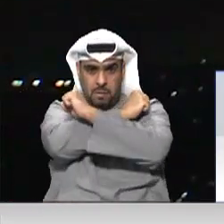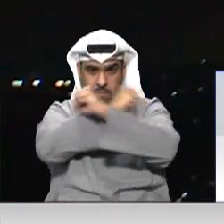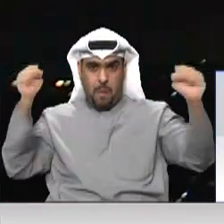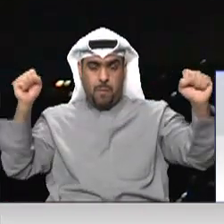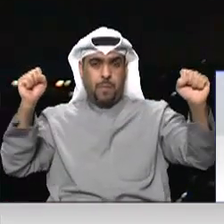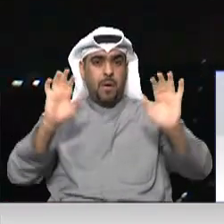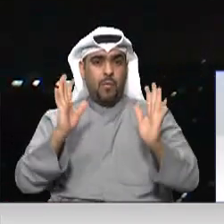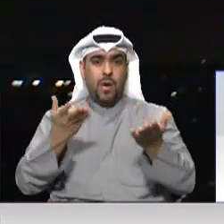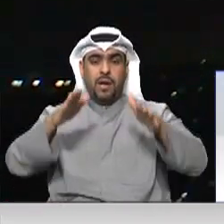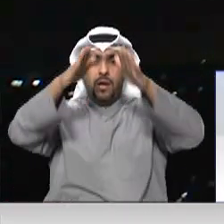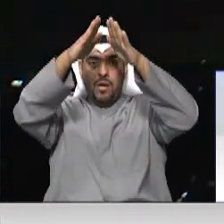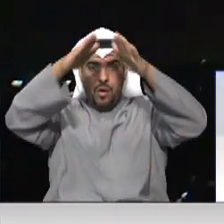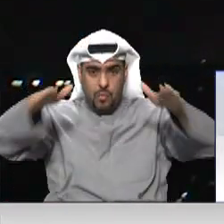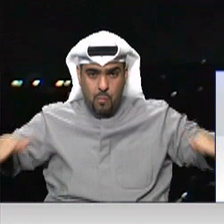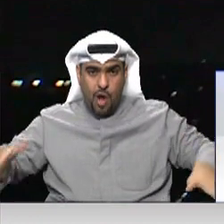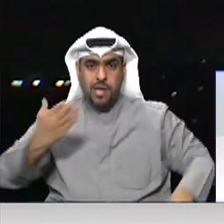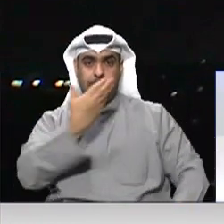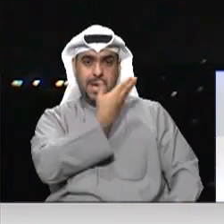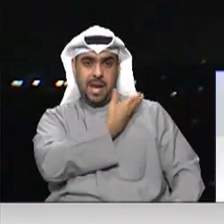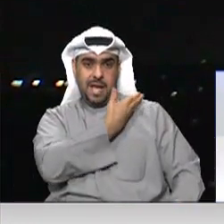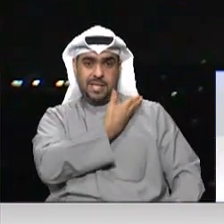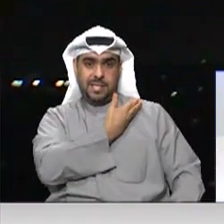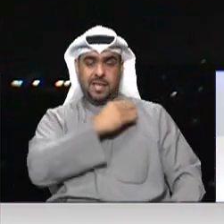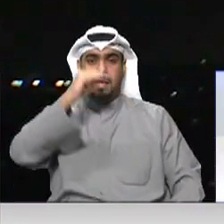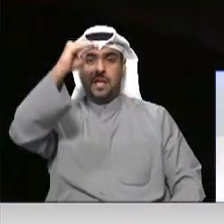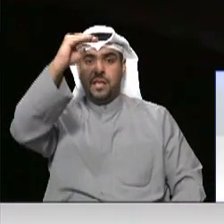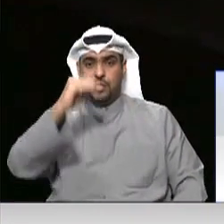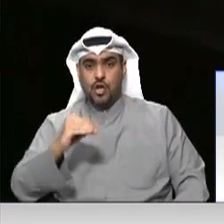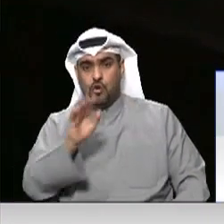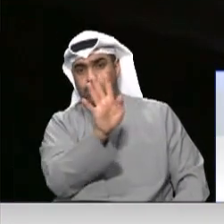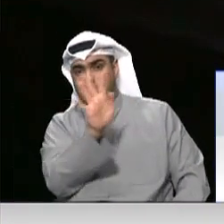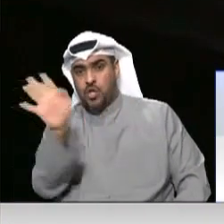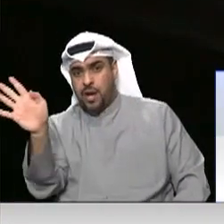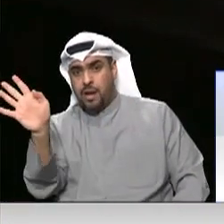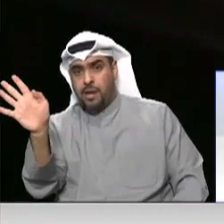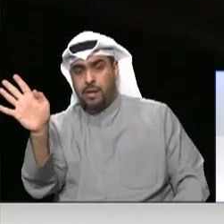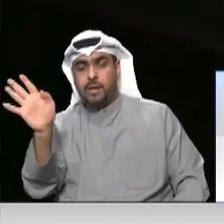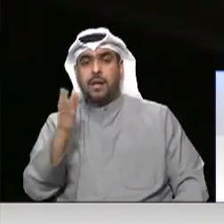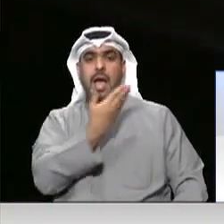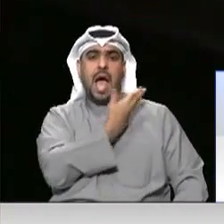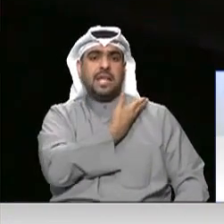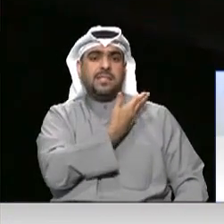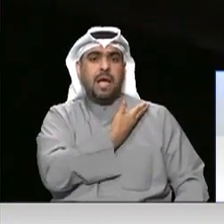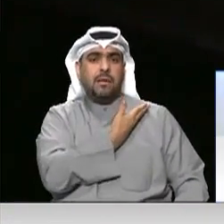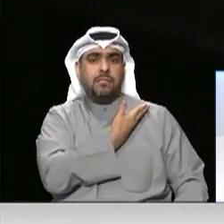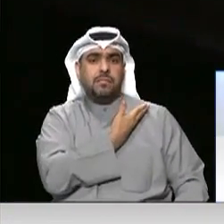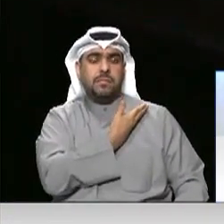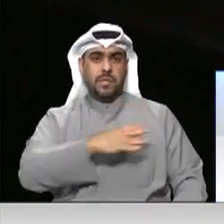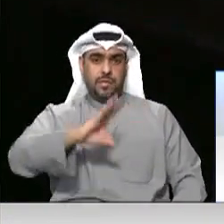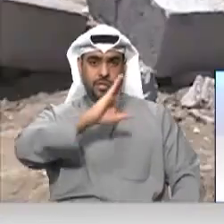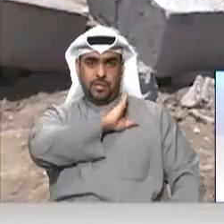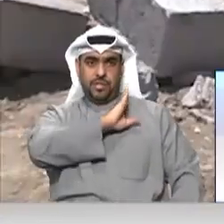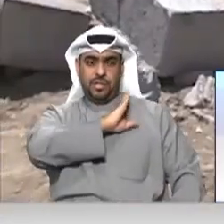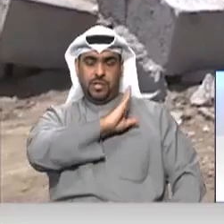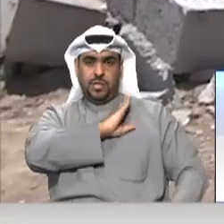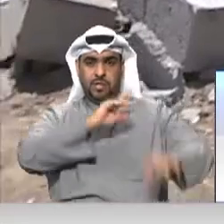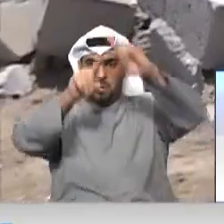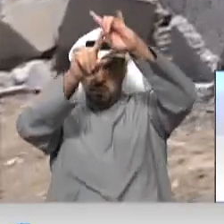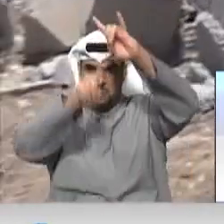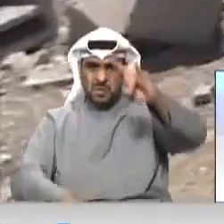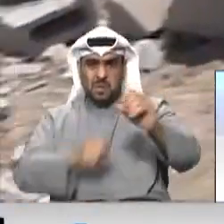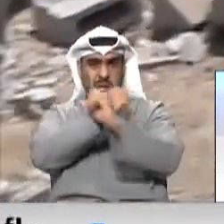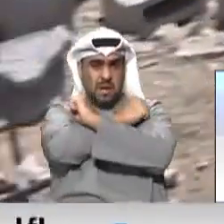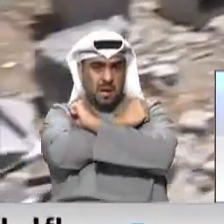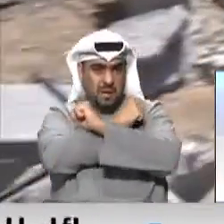غزة وجنوبا وشرق بيت حانون شمالا، حيث ألحق القصف الإسرائيلي أضرارا مادية في